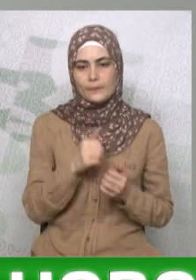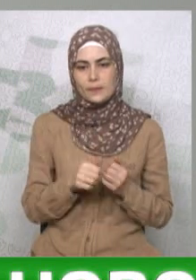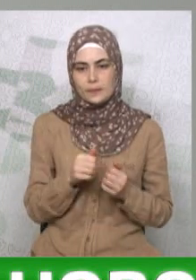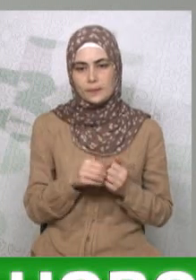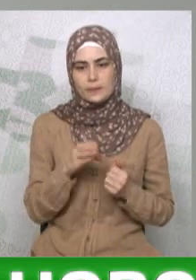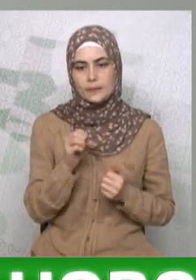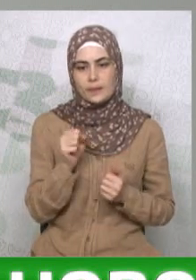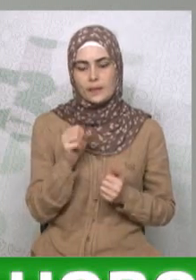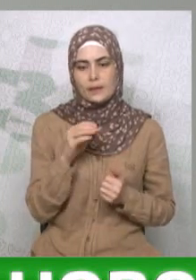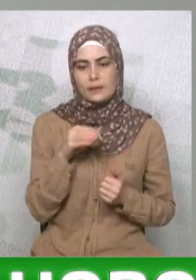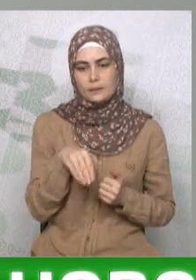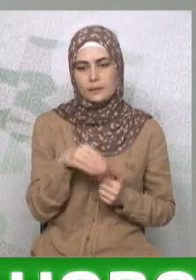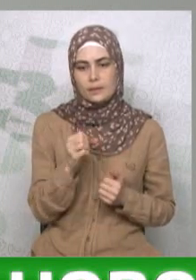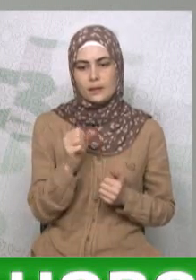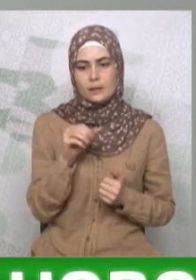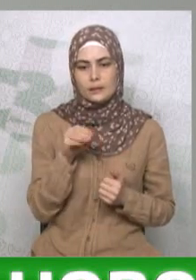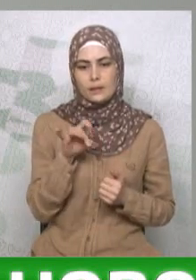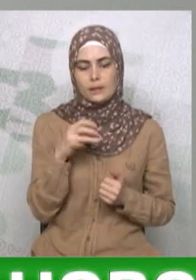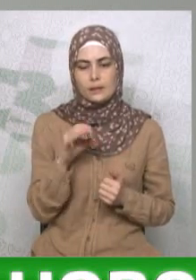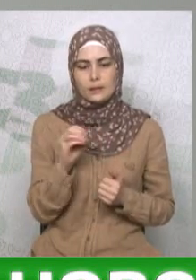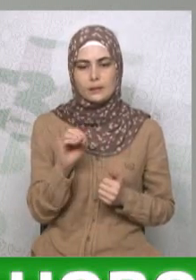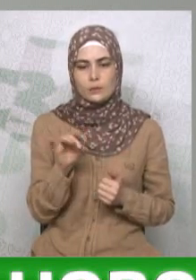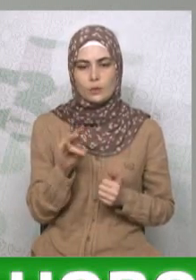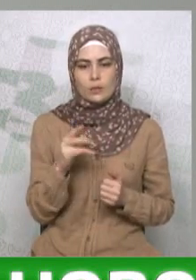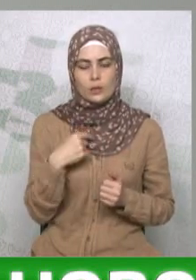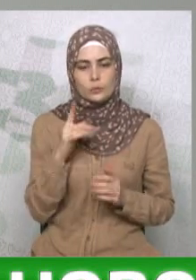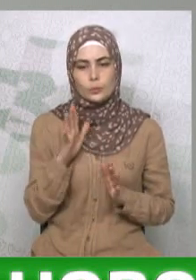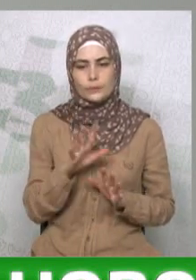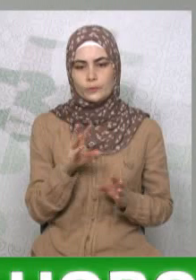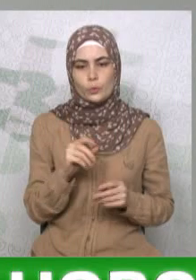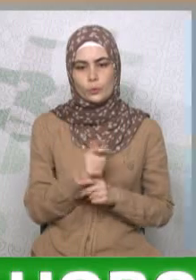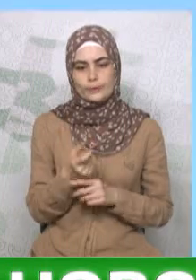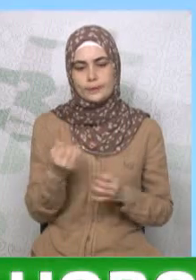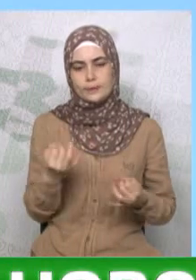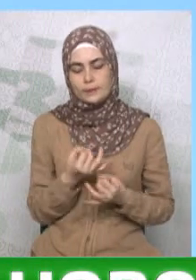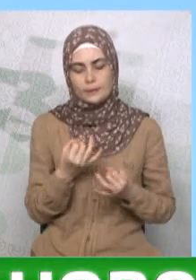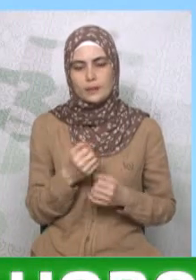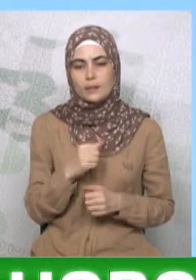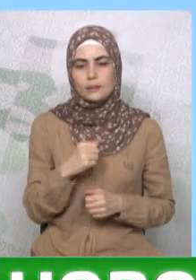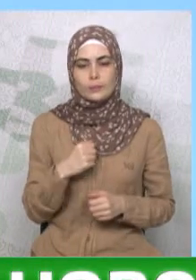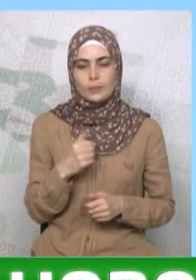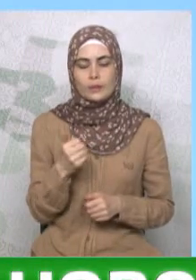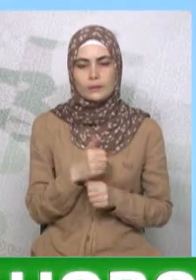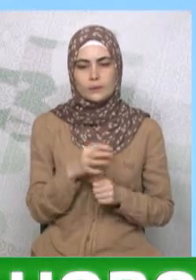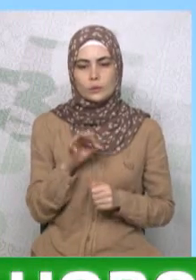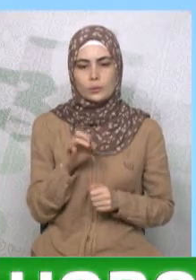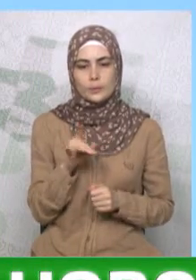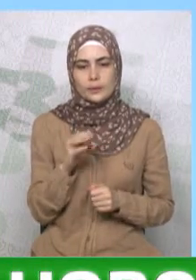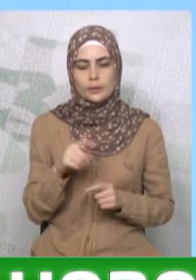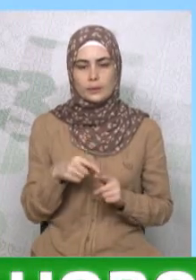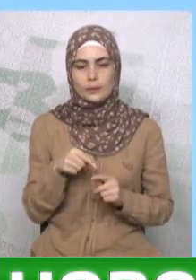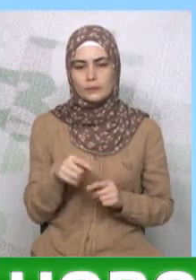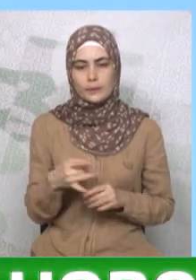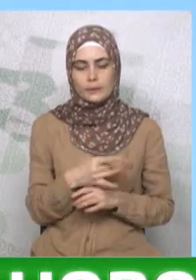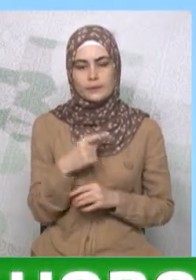такой театральный сезон. Я думаю, что будет очень все интересно. Но самое главное событие, наверное, то, что в этом году у нас впервые в